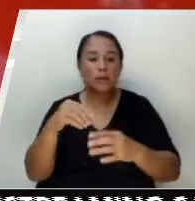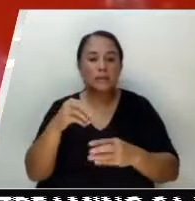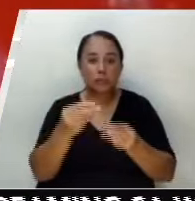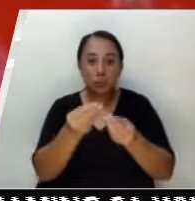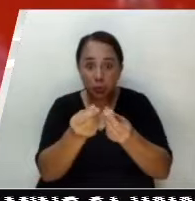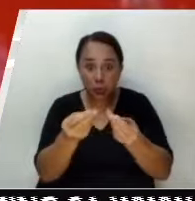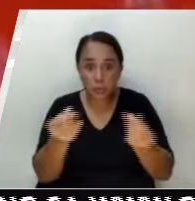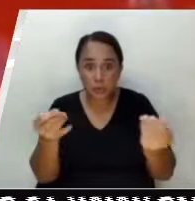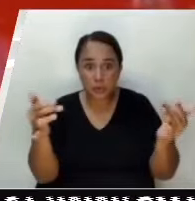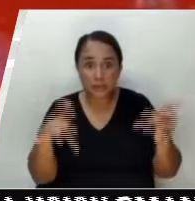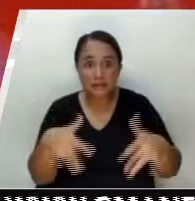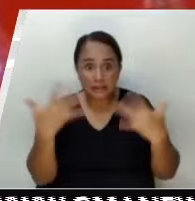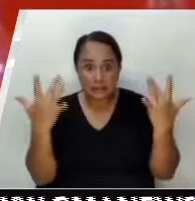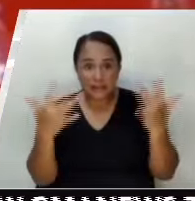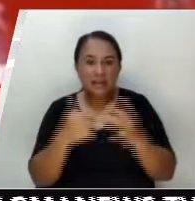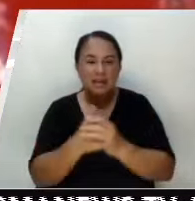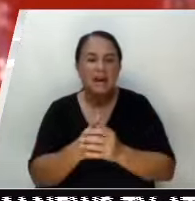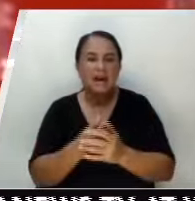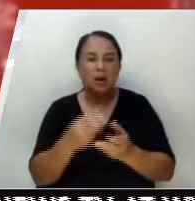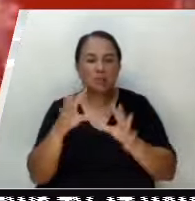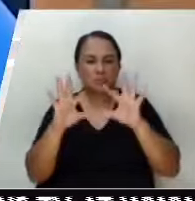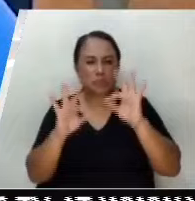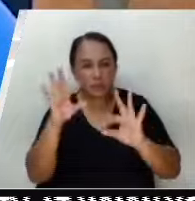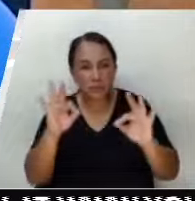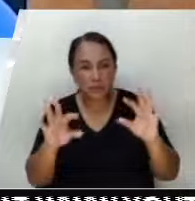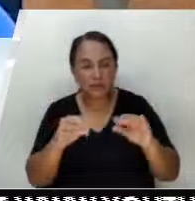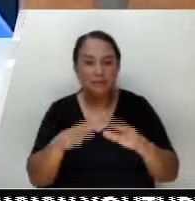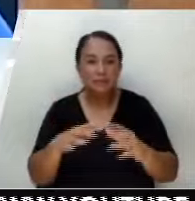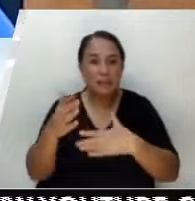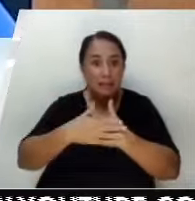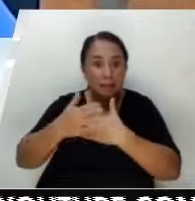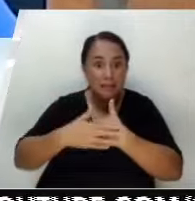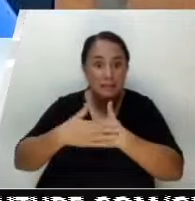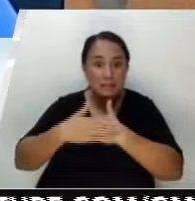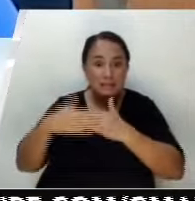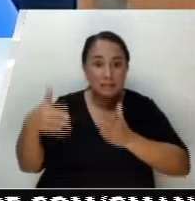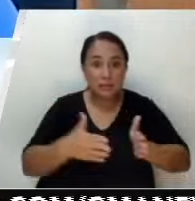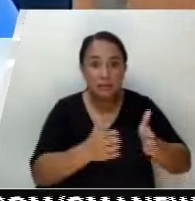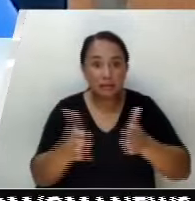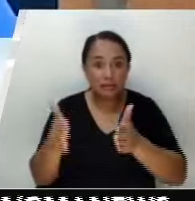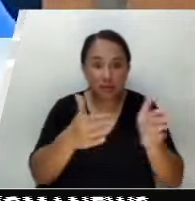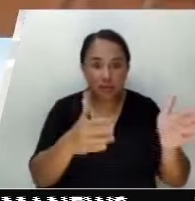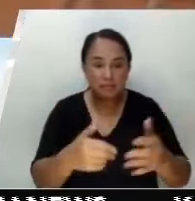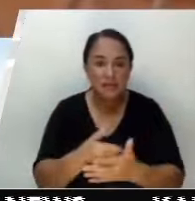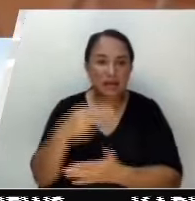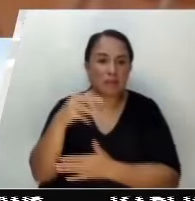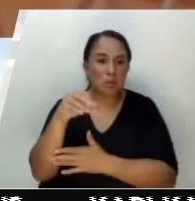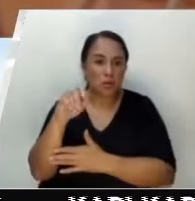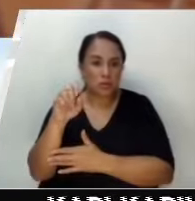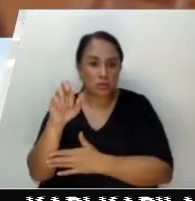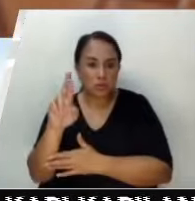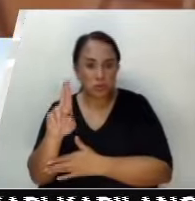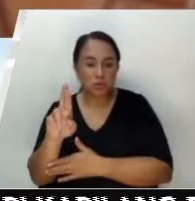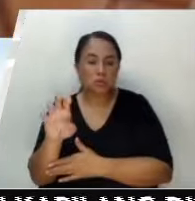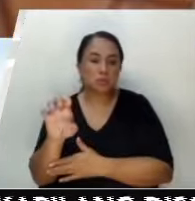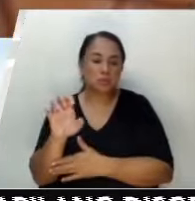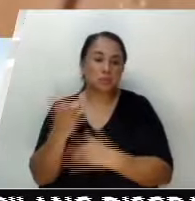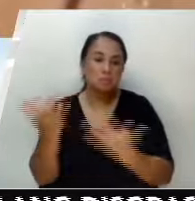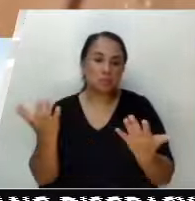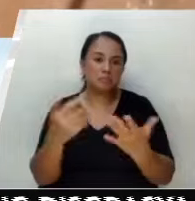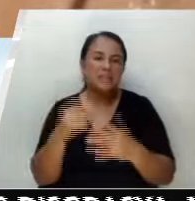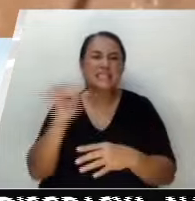mga maputik na area malapit sa ilog na high ang moisture or very humid. Parang labo kung matake mga